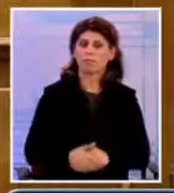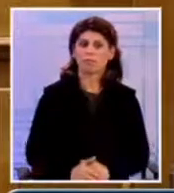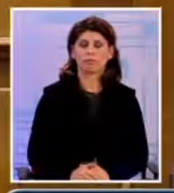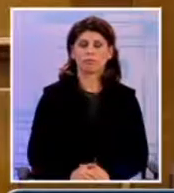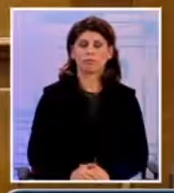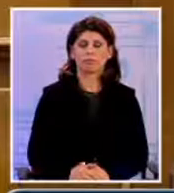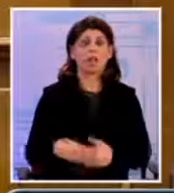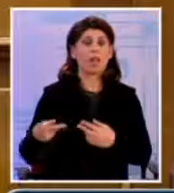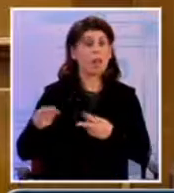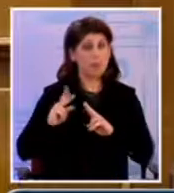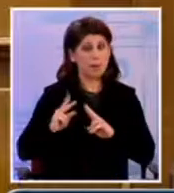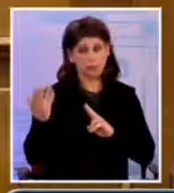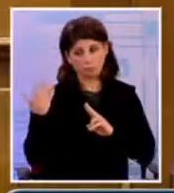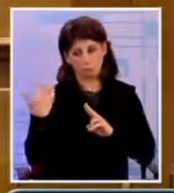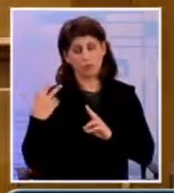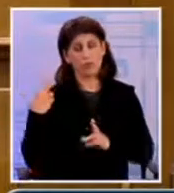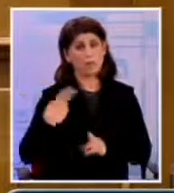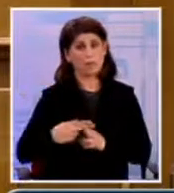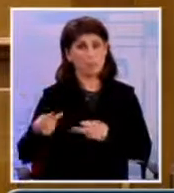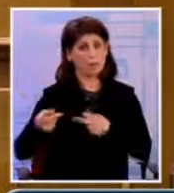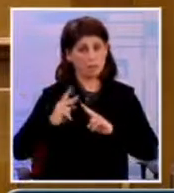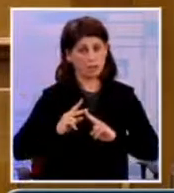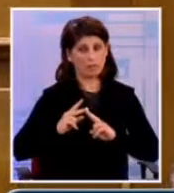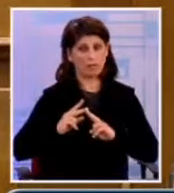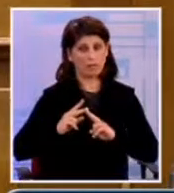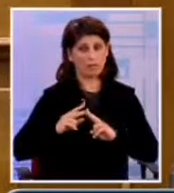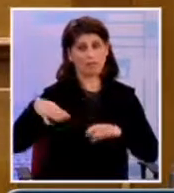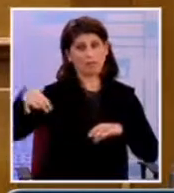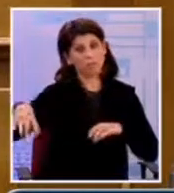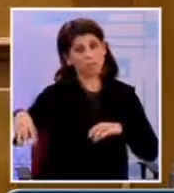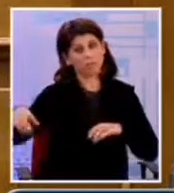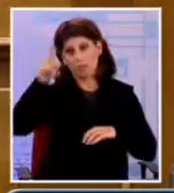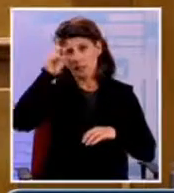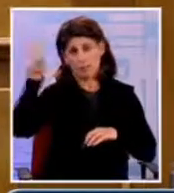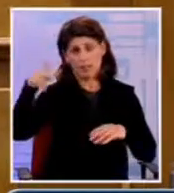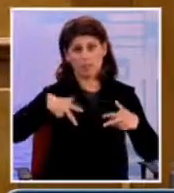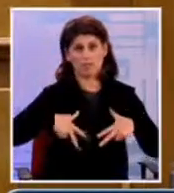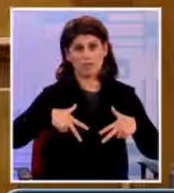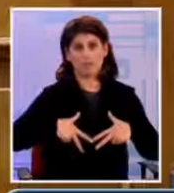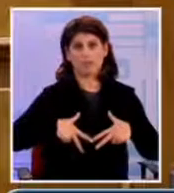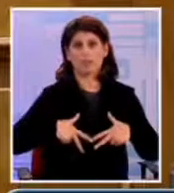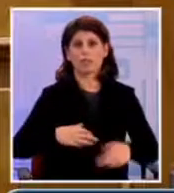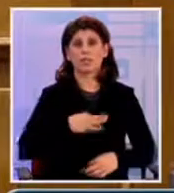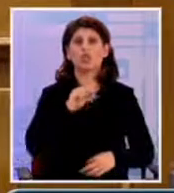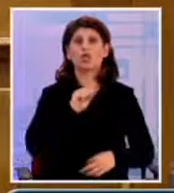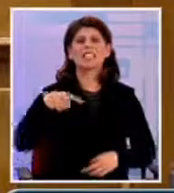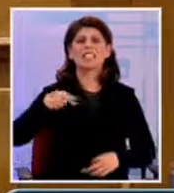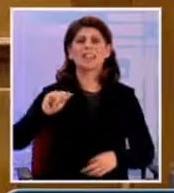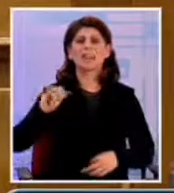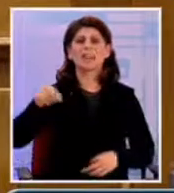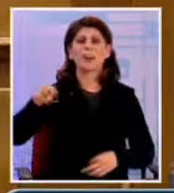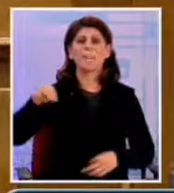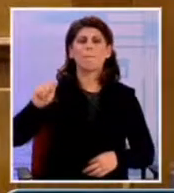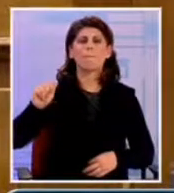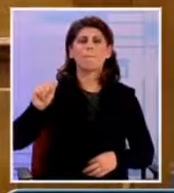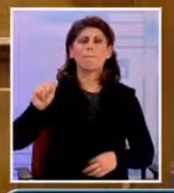Η απάντηση, η πιο πρόσφατη επίσημη απάντηση από την πλευρά της γερμανικής κυβέρνησης του κυρίου Στάινμάγερ, είναι μια